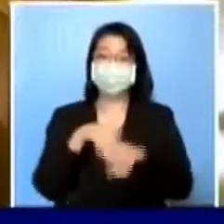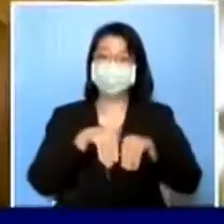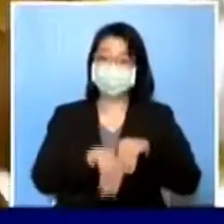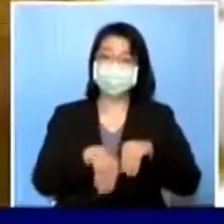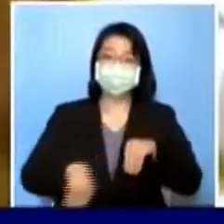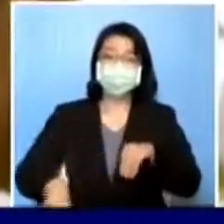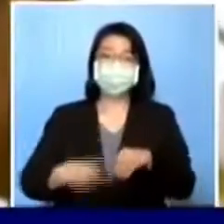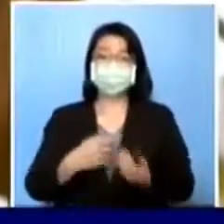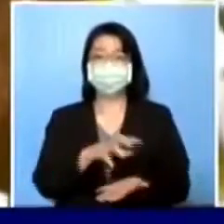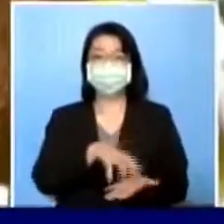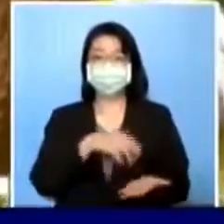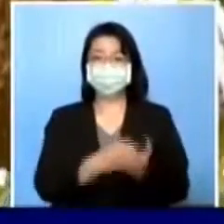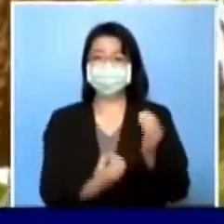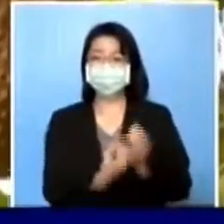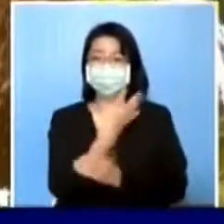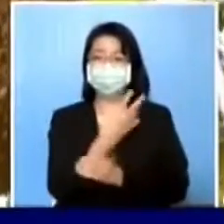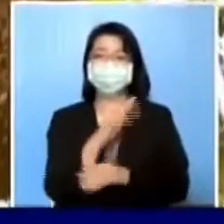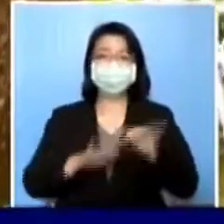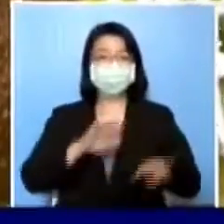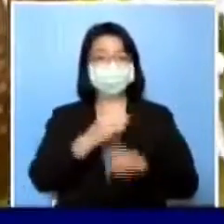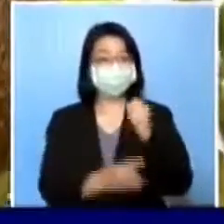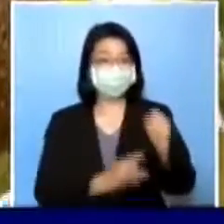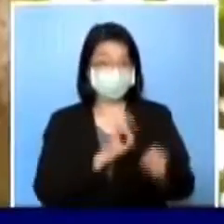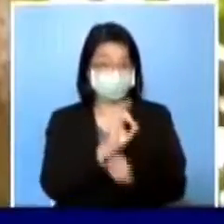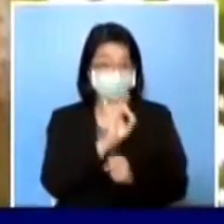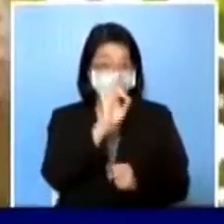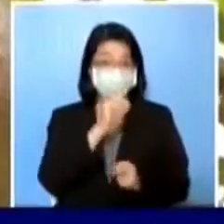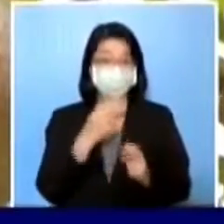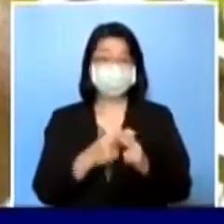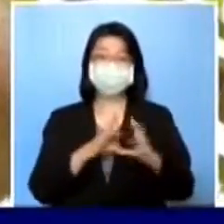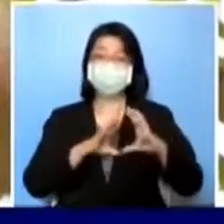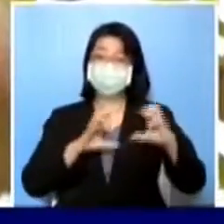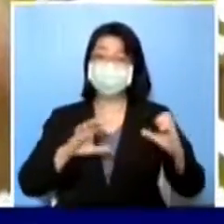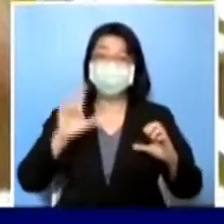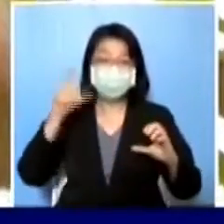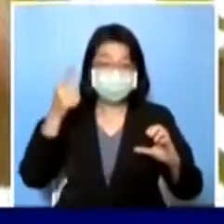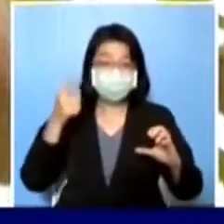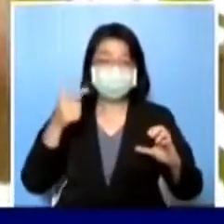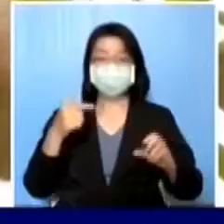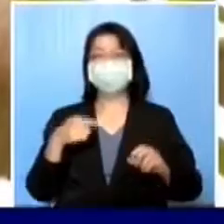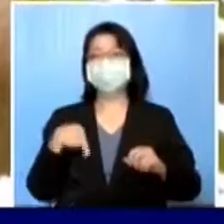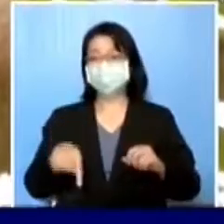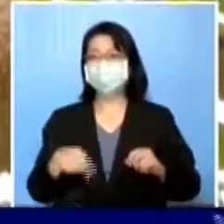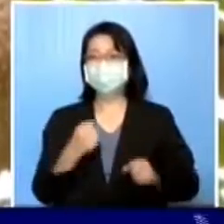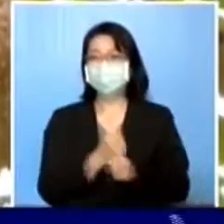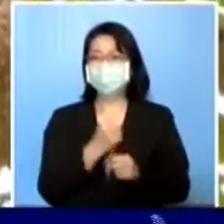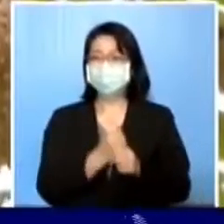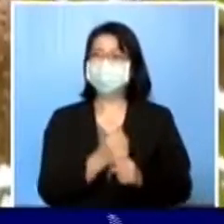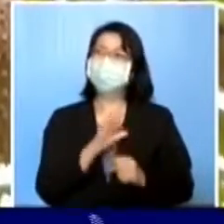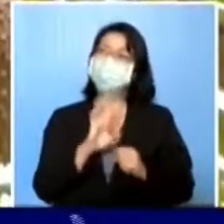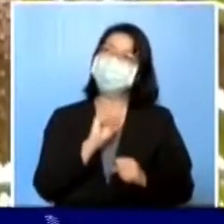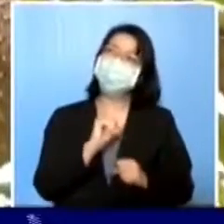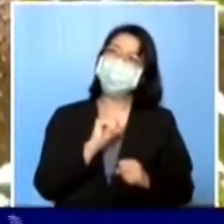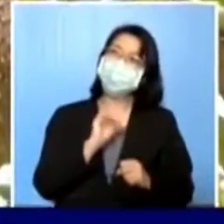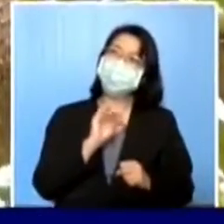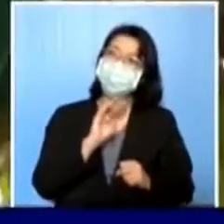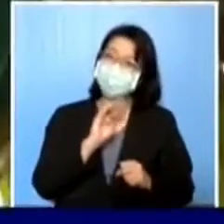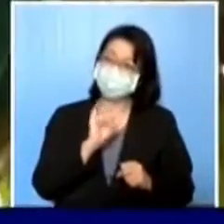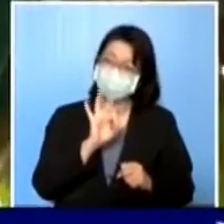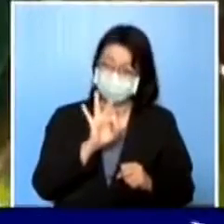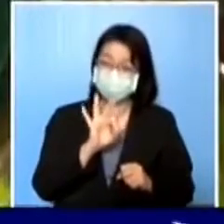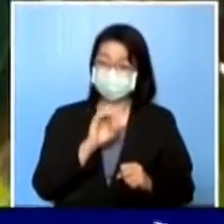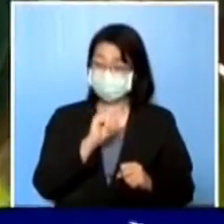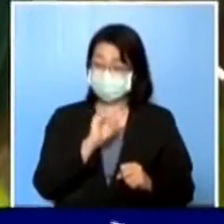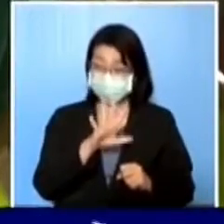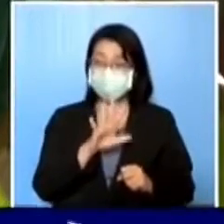าปลูกทุเรียนมาได้8ปีพันหมอนทองและหลงบ้านแยงเริ่มให้ผลผลิตตั้งแต่ปีที่5แรกๆใช้สารเค